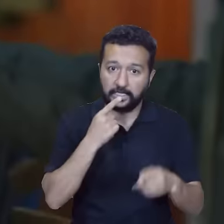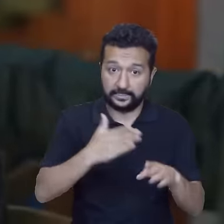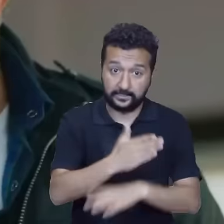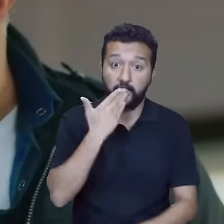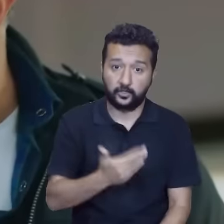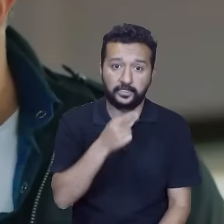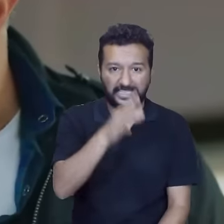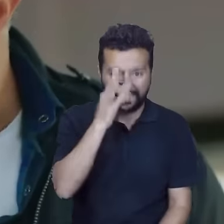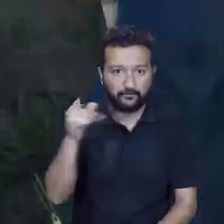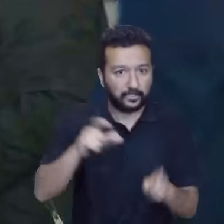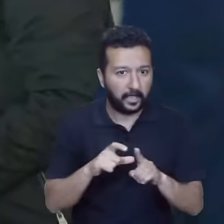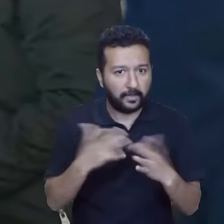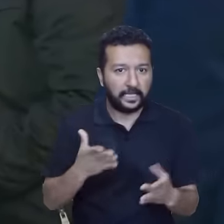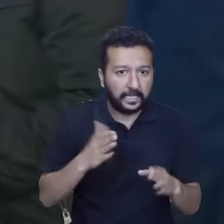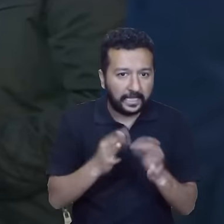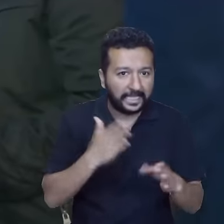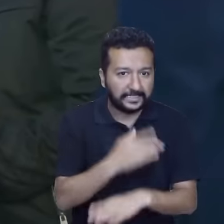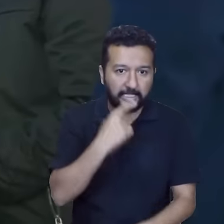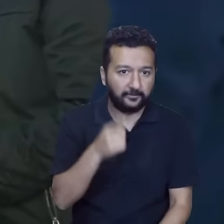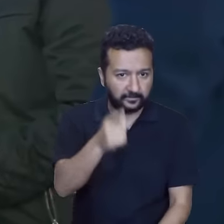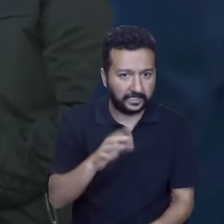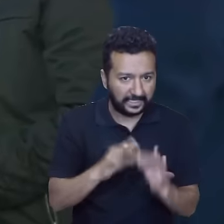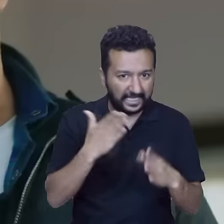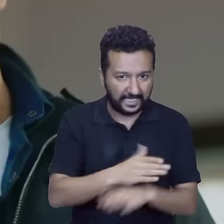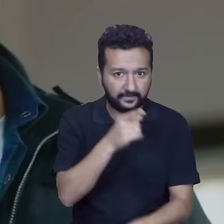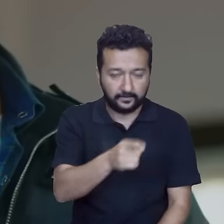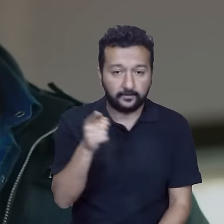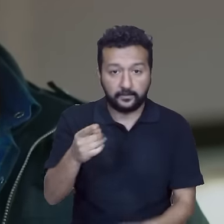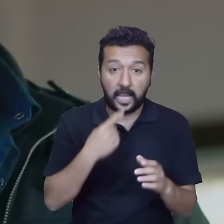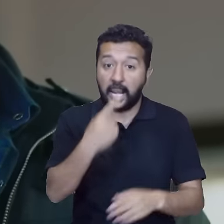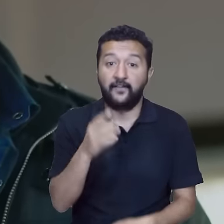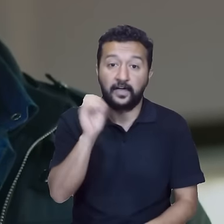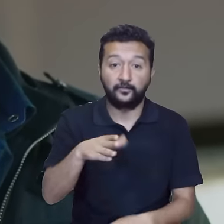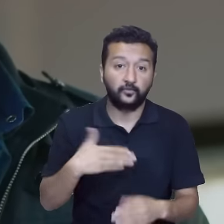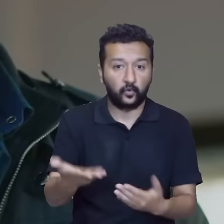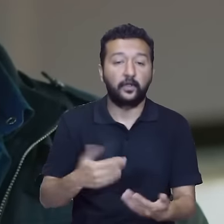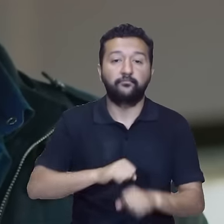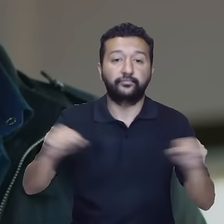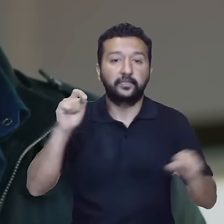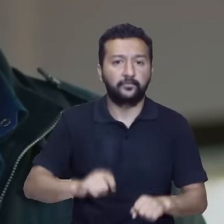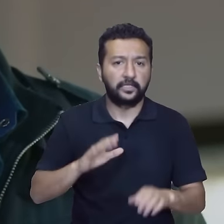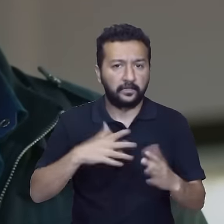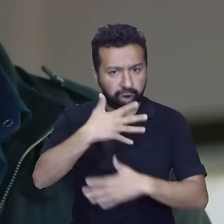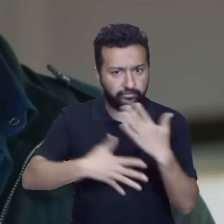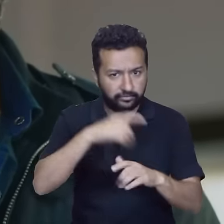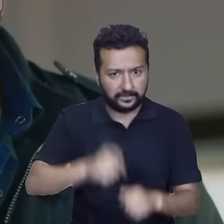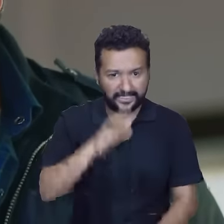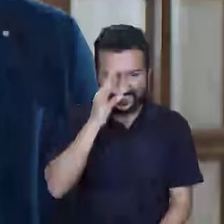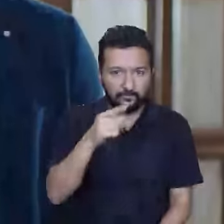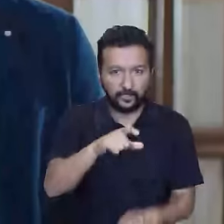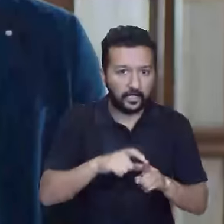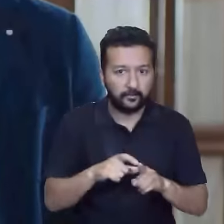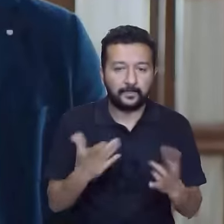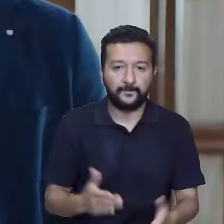Gerçeği söyleyeceksin. Kim bu damat? Ne gerçeği abi? Ne diyorsun sen ya? Ne gerçeği? Oğlum ortaya bir laf atıyorsunuz, geri çekiliyorsunuz ondan sonra. Niye bulandırdın ortalığı? Kim bu